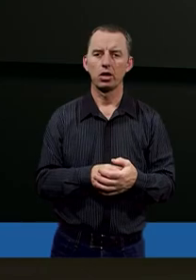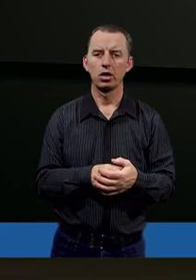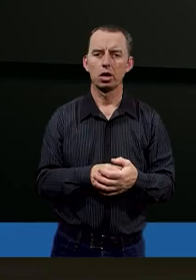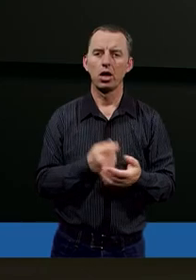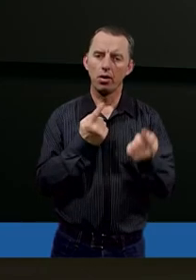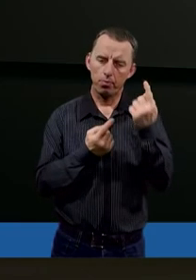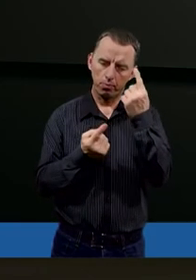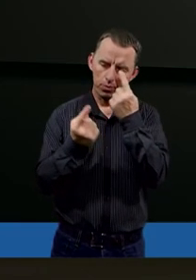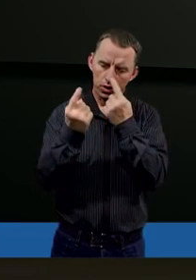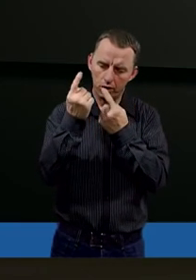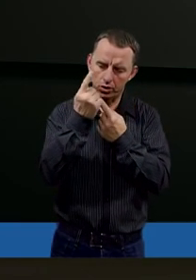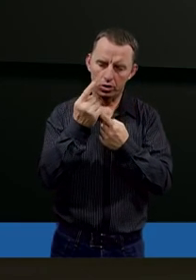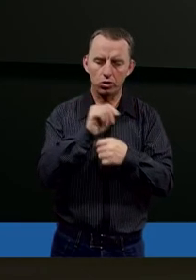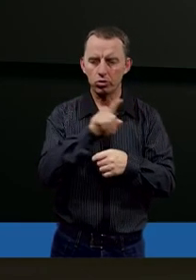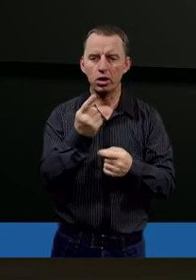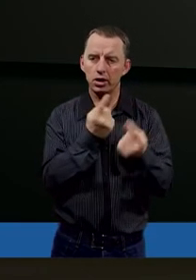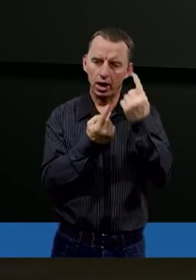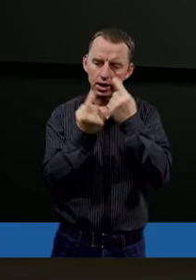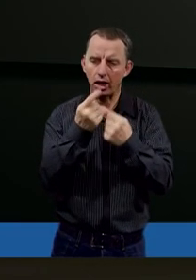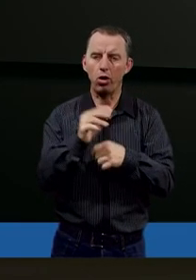Możemy się zastanowić, czy